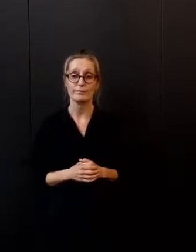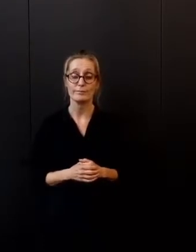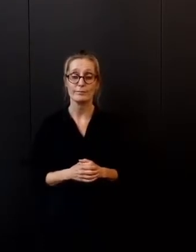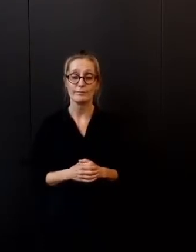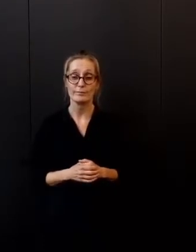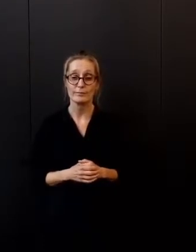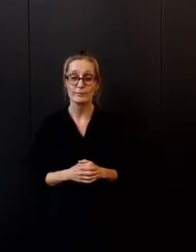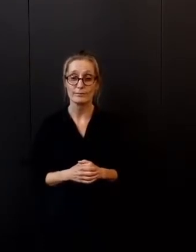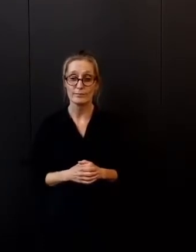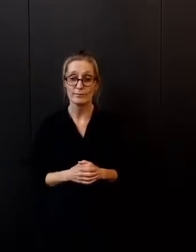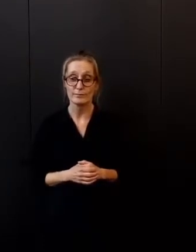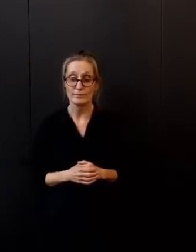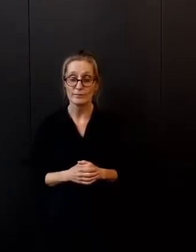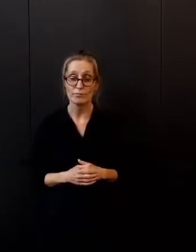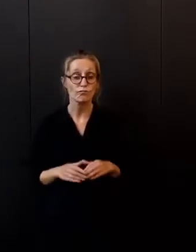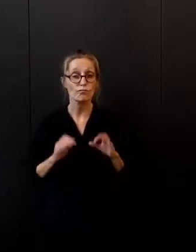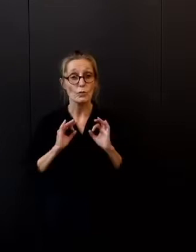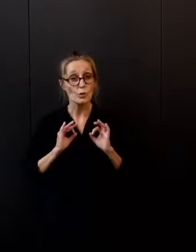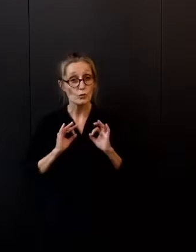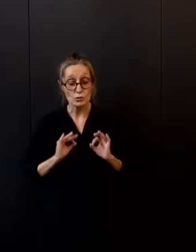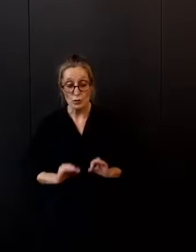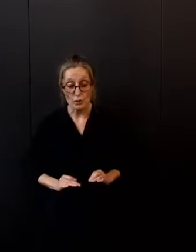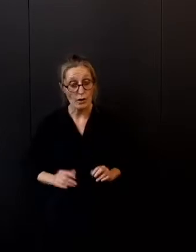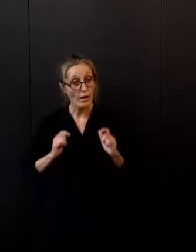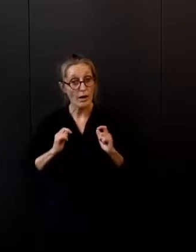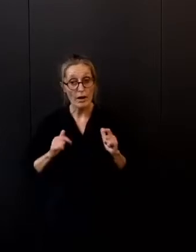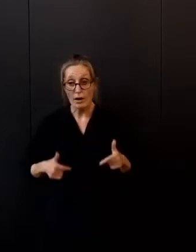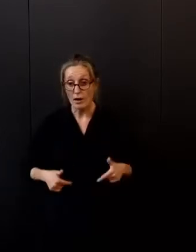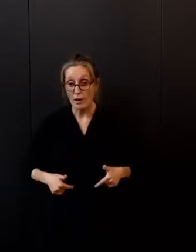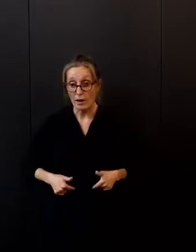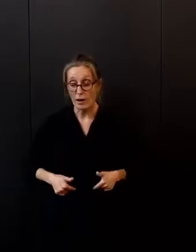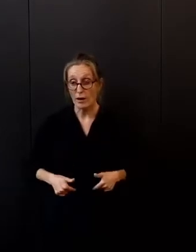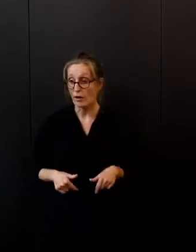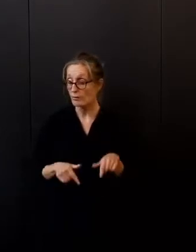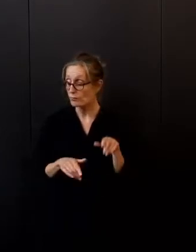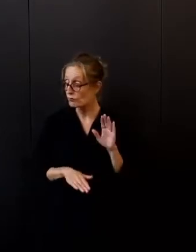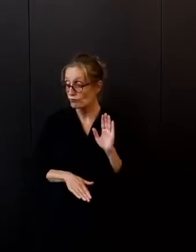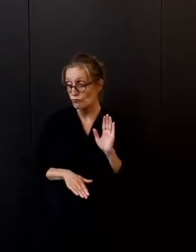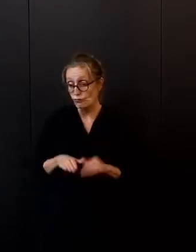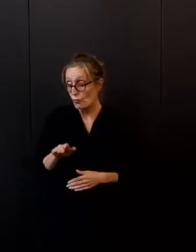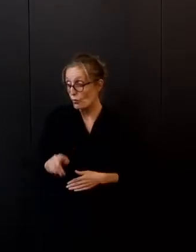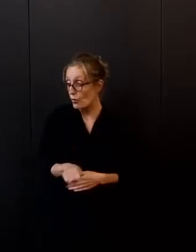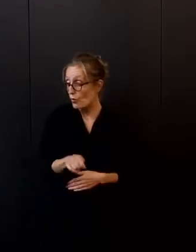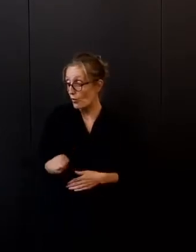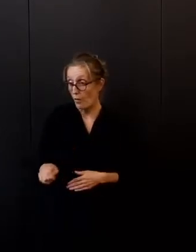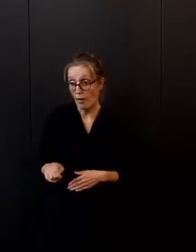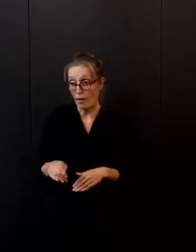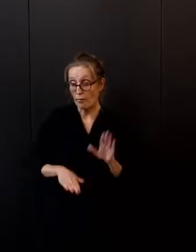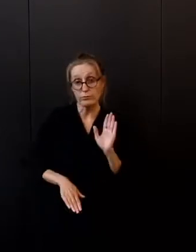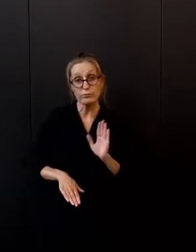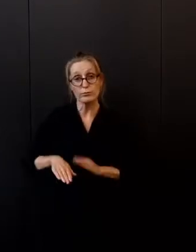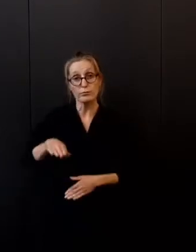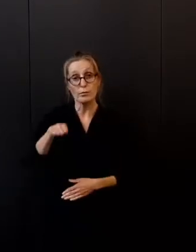J'ai fait une scolarité normale dans le privé jusqu'à un bac